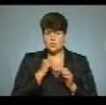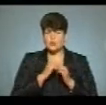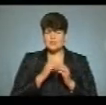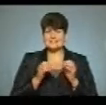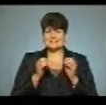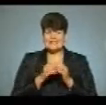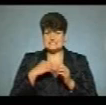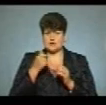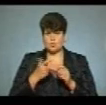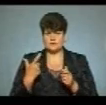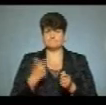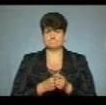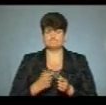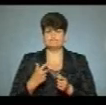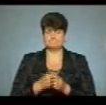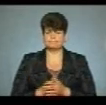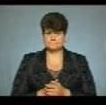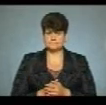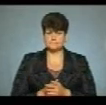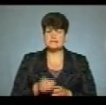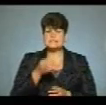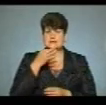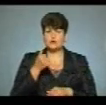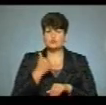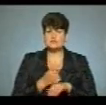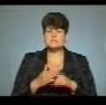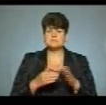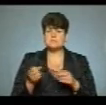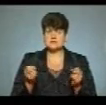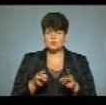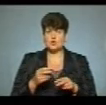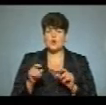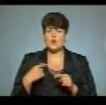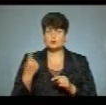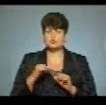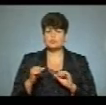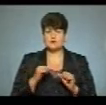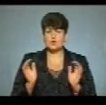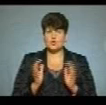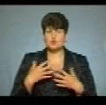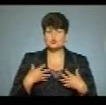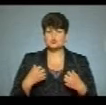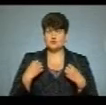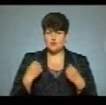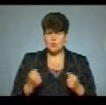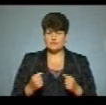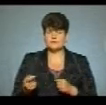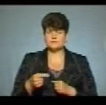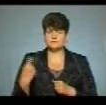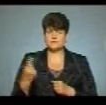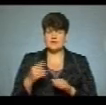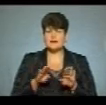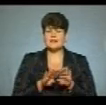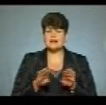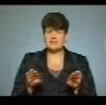10 років. Як повідомила головний спеціаліст обласного управління охорони здоров'я Оксана Тимофієнкова, на Тернопільщині